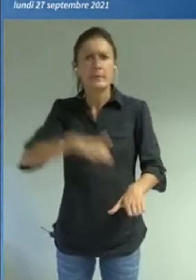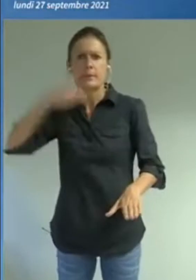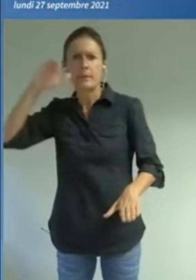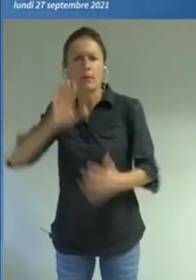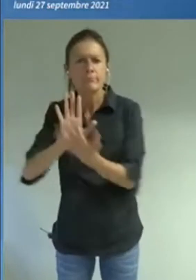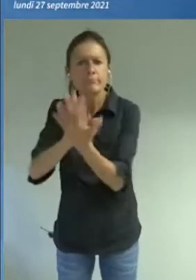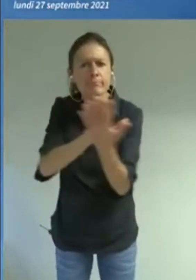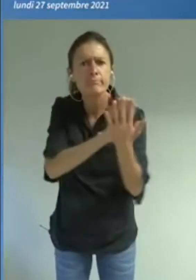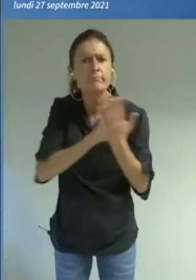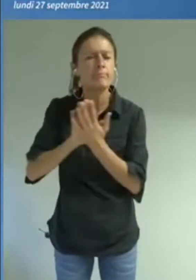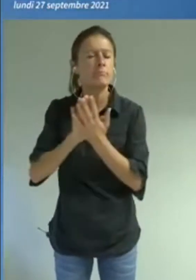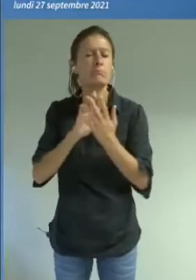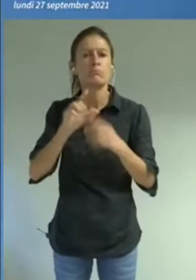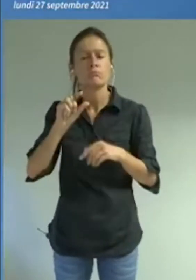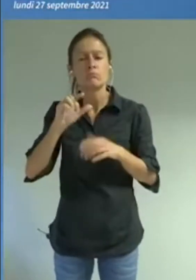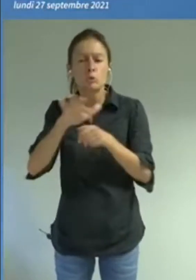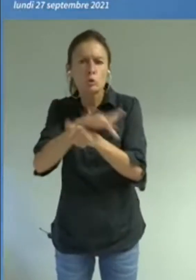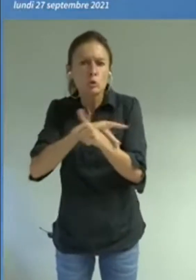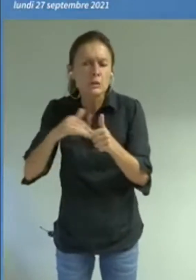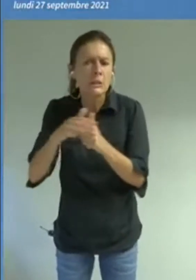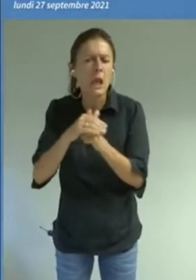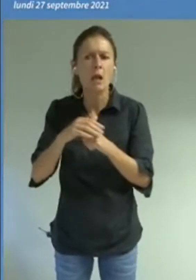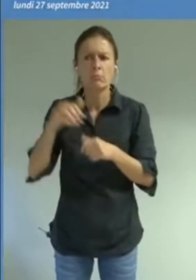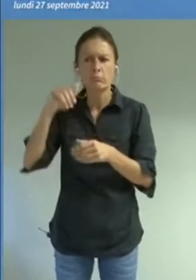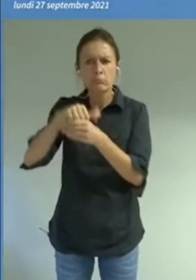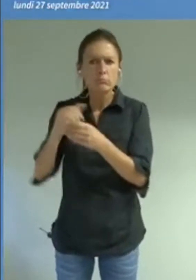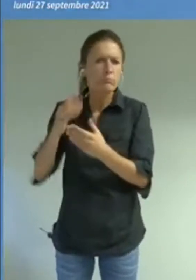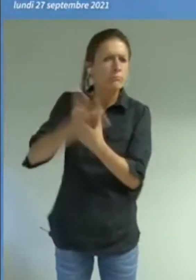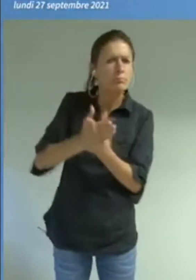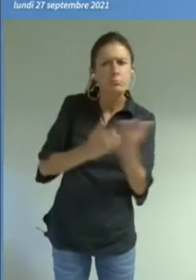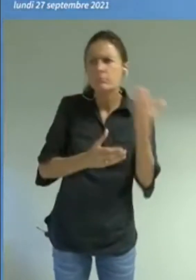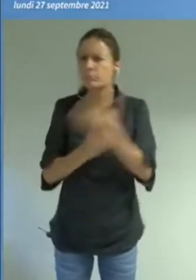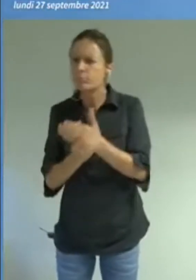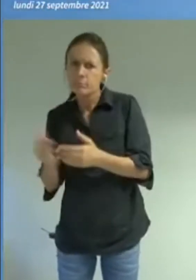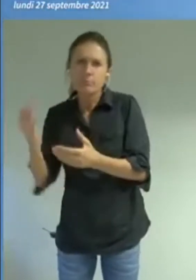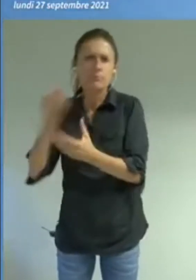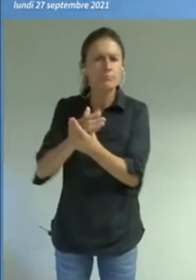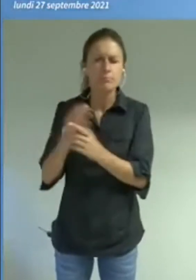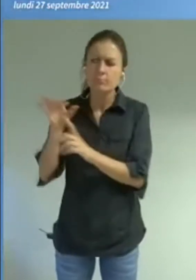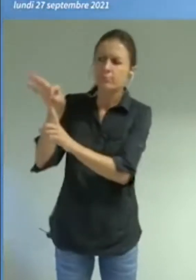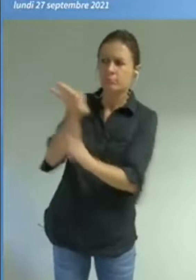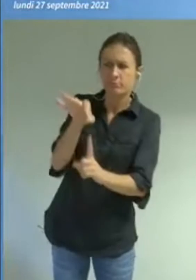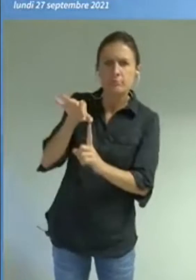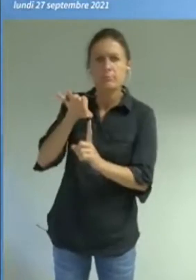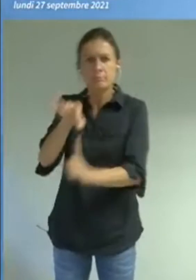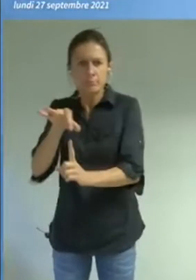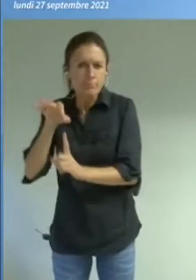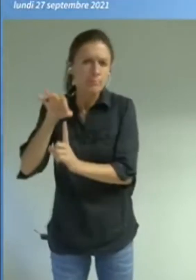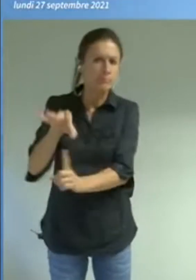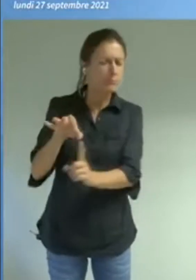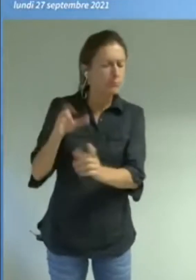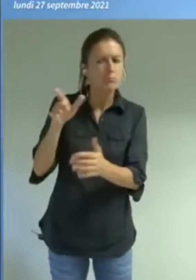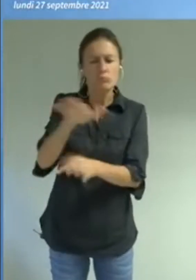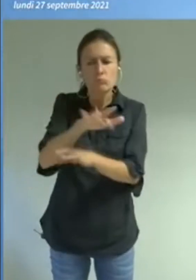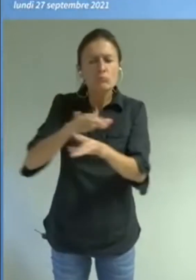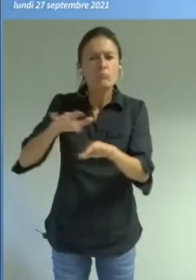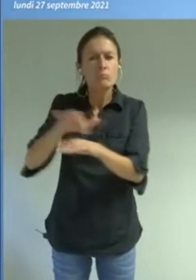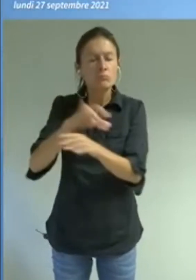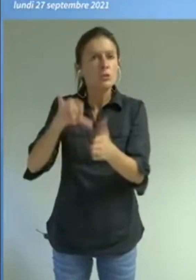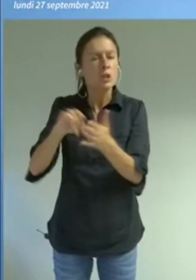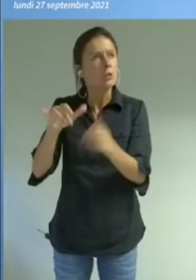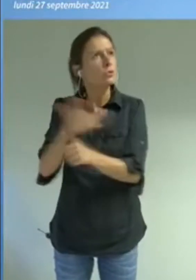social, animé par de multiples intervenants, qui ressemblent plutôt à ce que les centres sociaux devraient être dans le